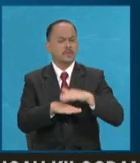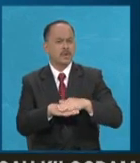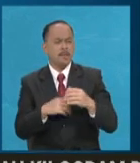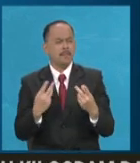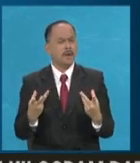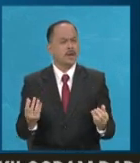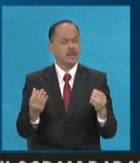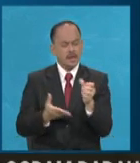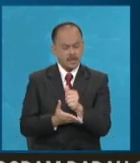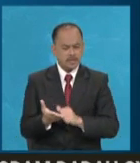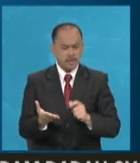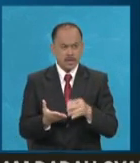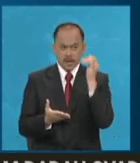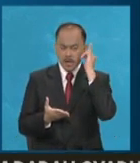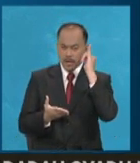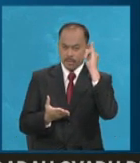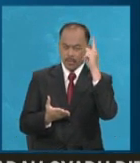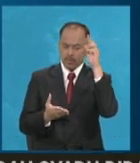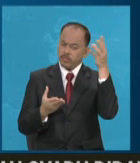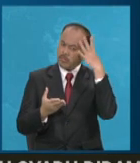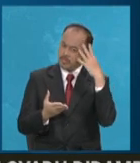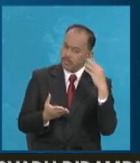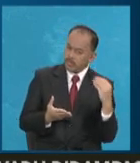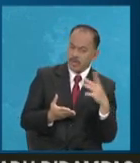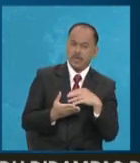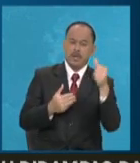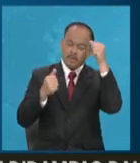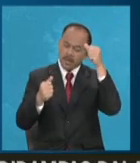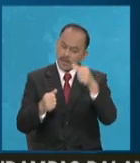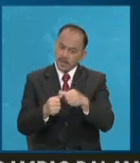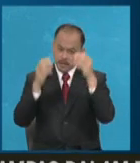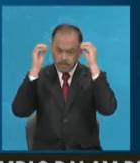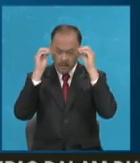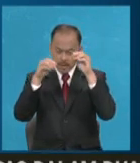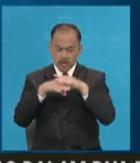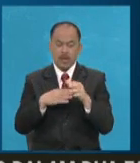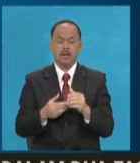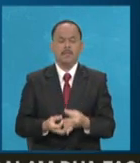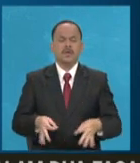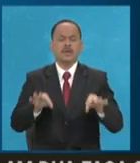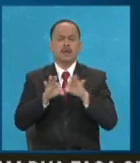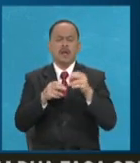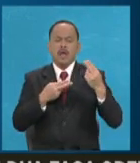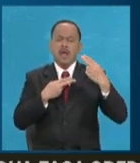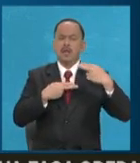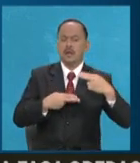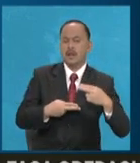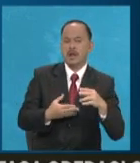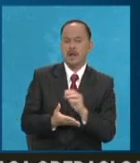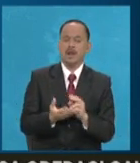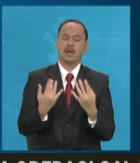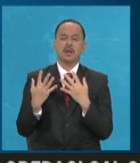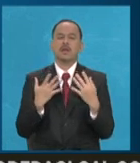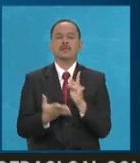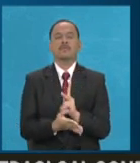aspek dan disiplin ilmu sebagai pengajaran dan iktibar serta menekankan kepentingan menghayati sambutan hari kebangsaan